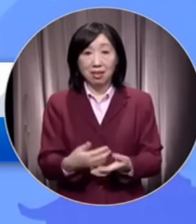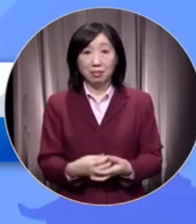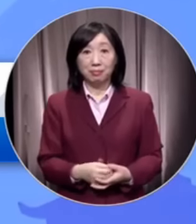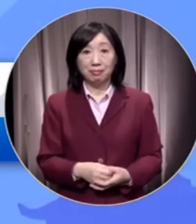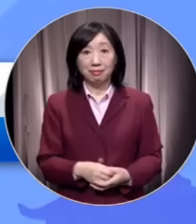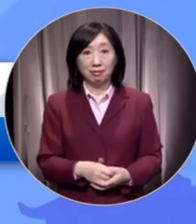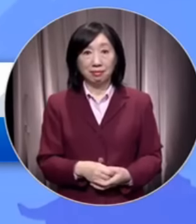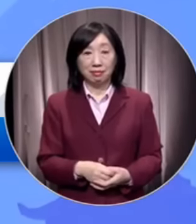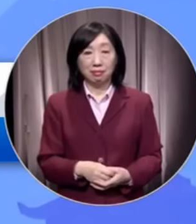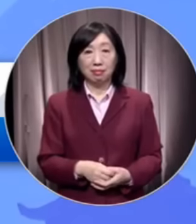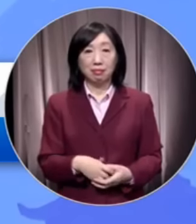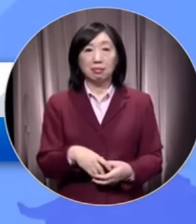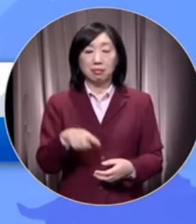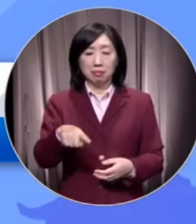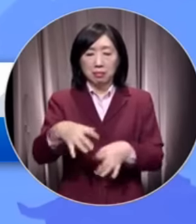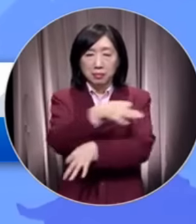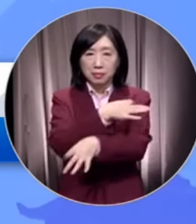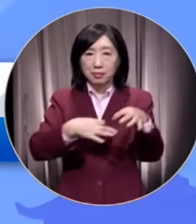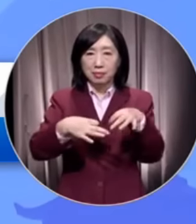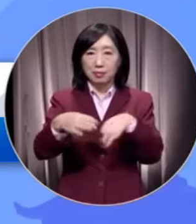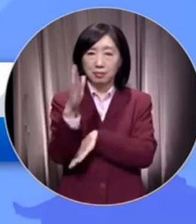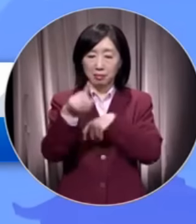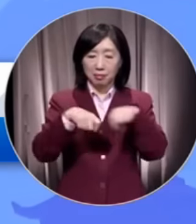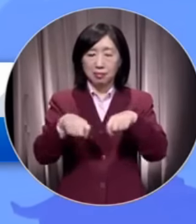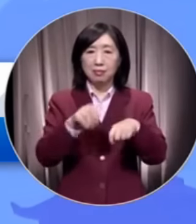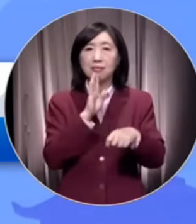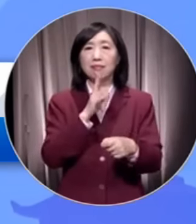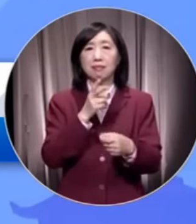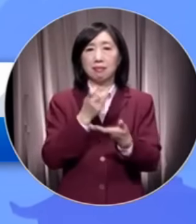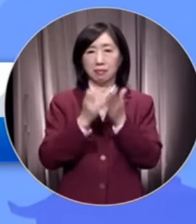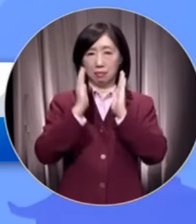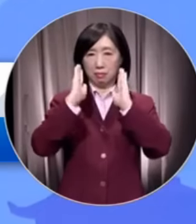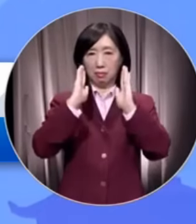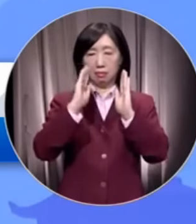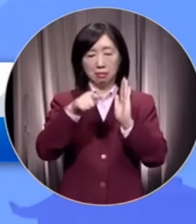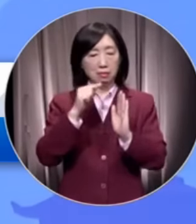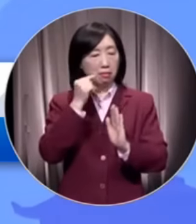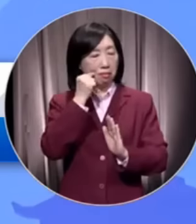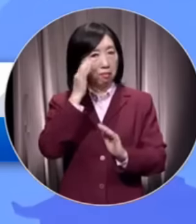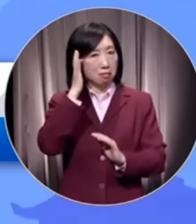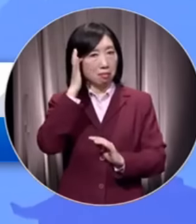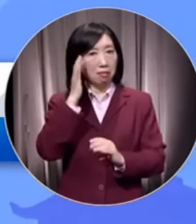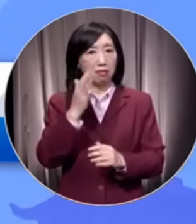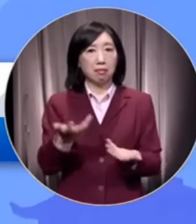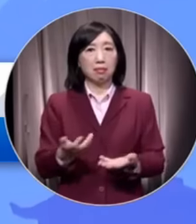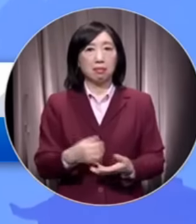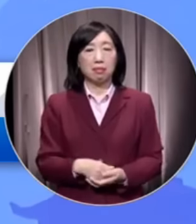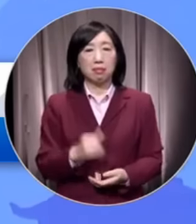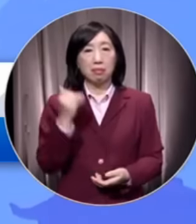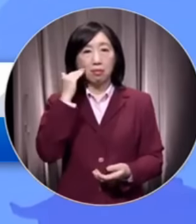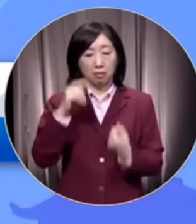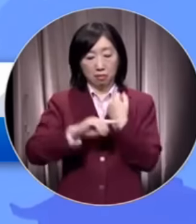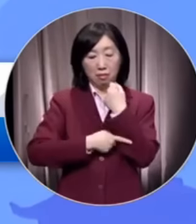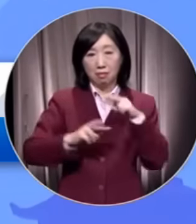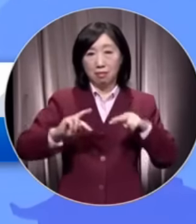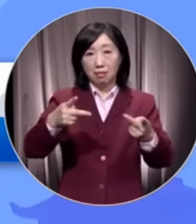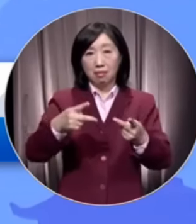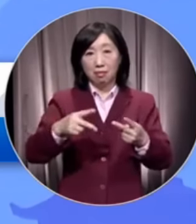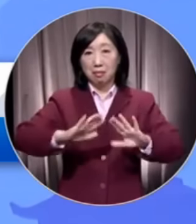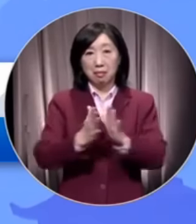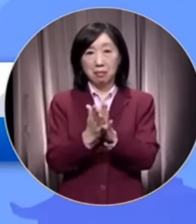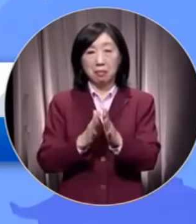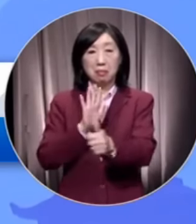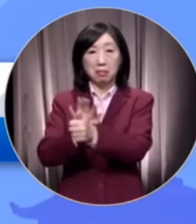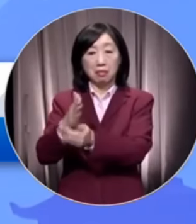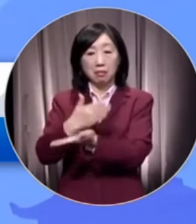就是说经济政策其实是一个很严肃很艰巨的问题，如果靠修法就能解决低薪的